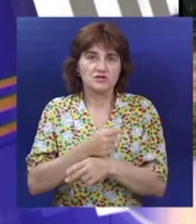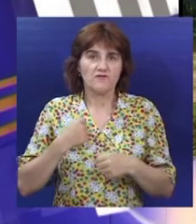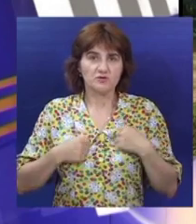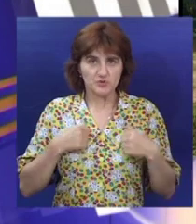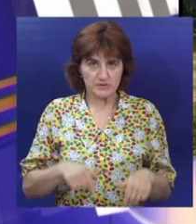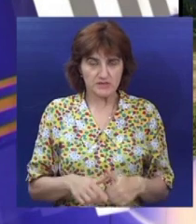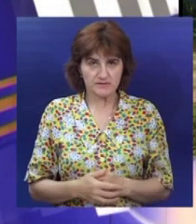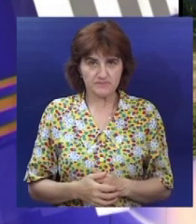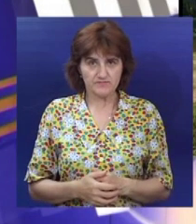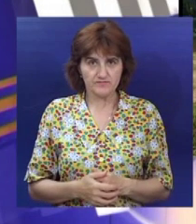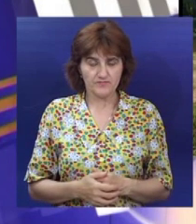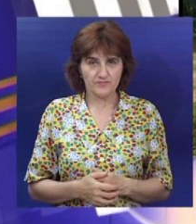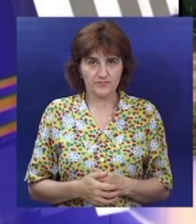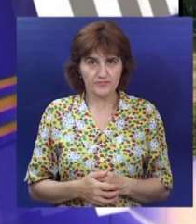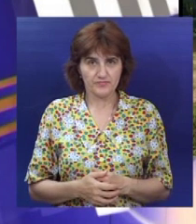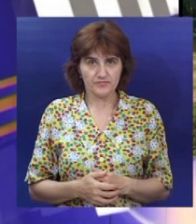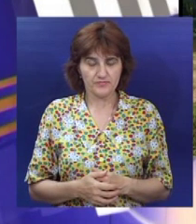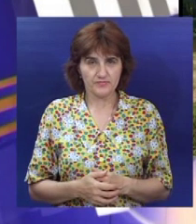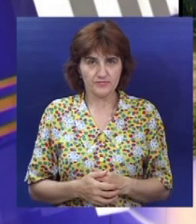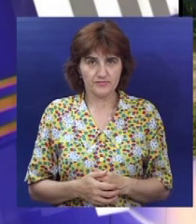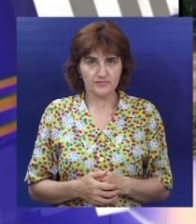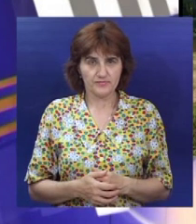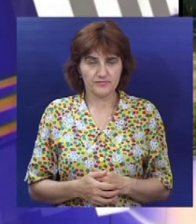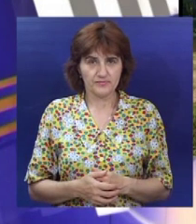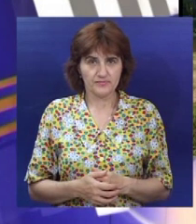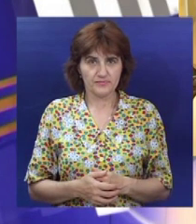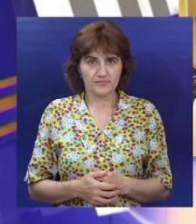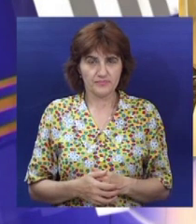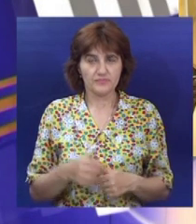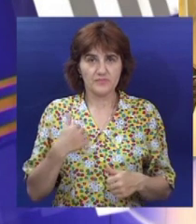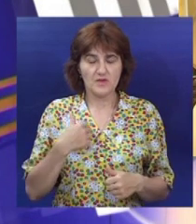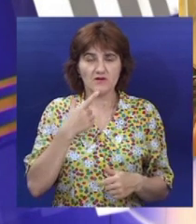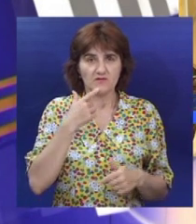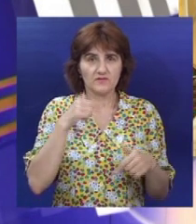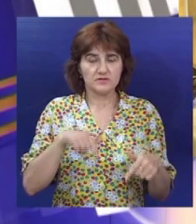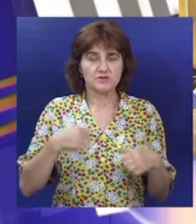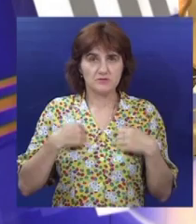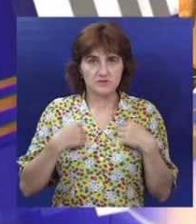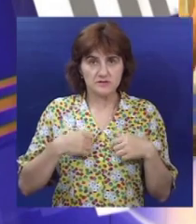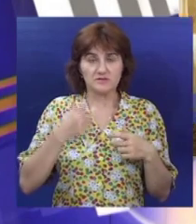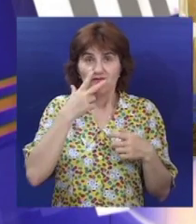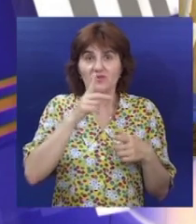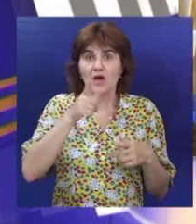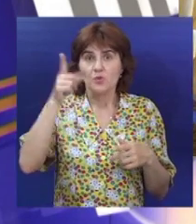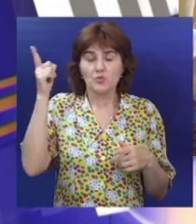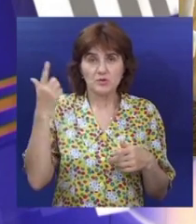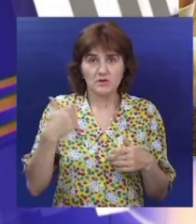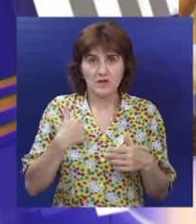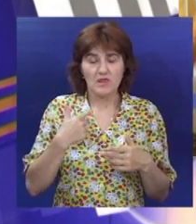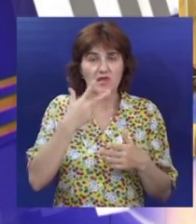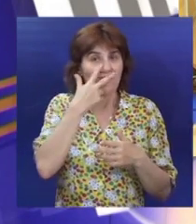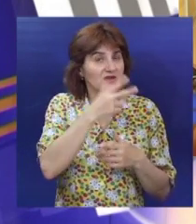nju ostavila Subotica. Buildings are beautiful, lots of history. I've been to the city hall before, went all the way